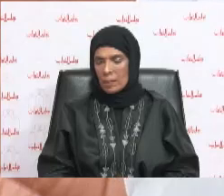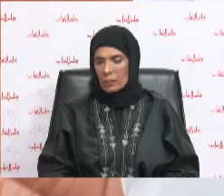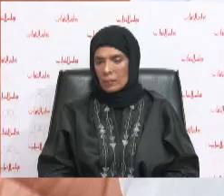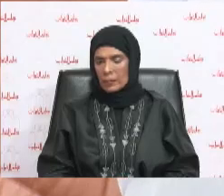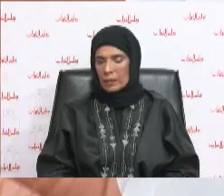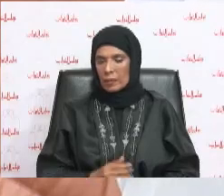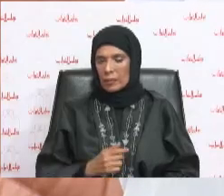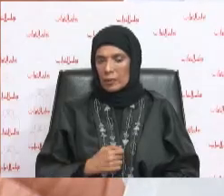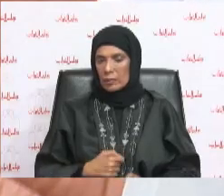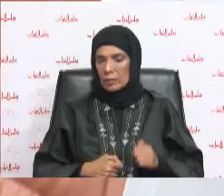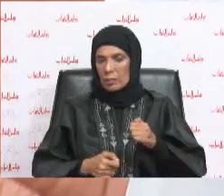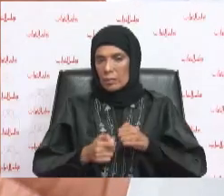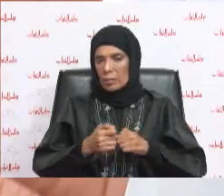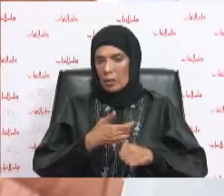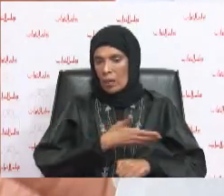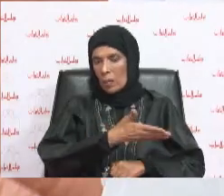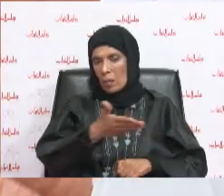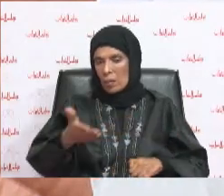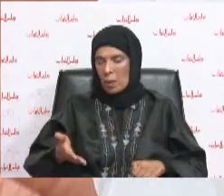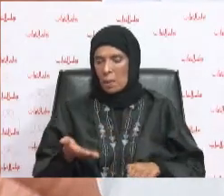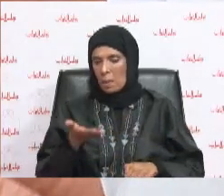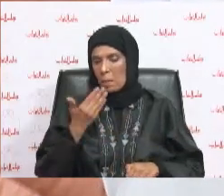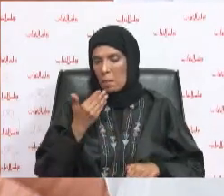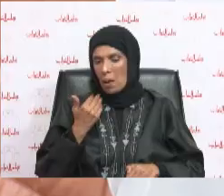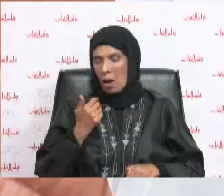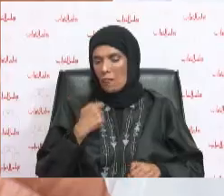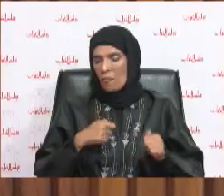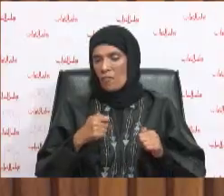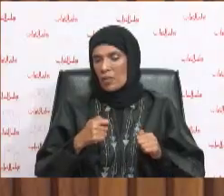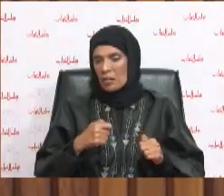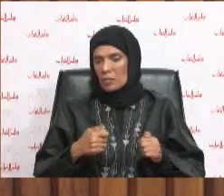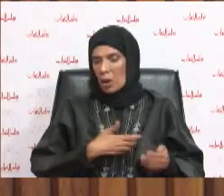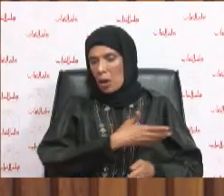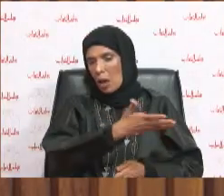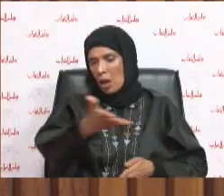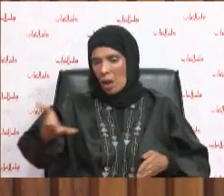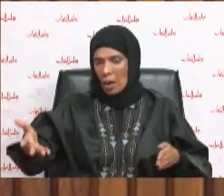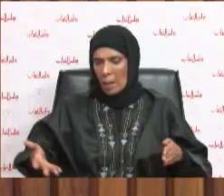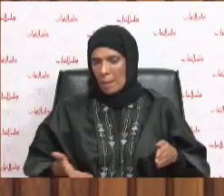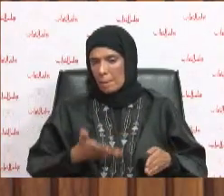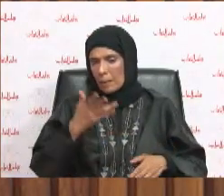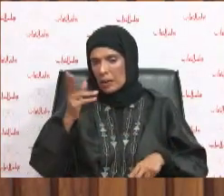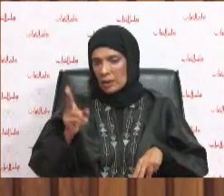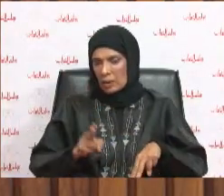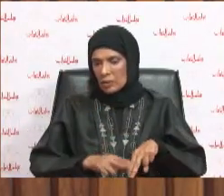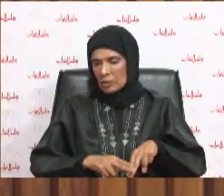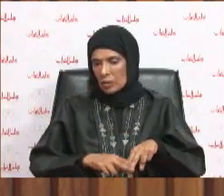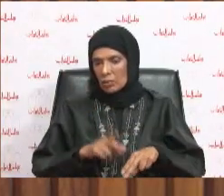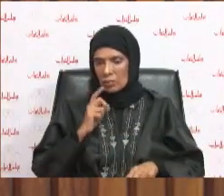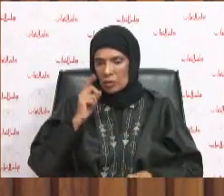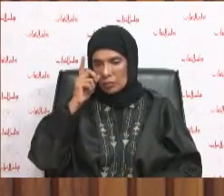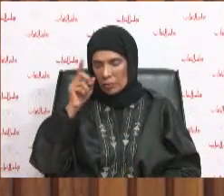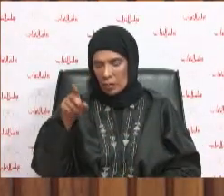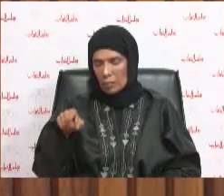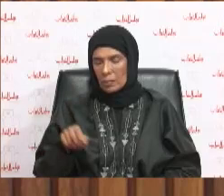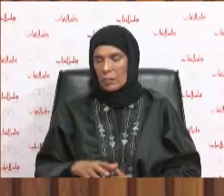الصيادين الآسيويين ما يستعملون الشبك الإسرائيلي هذه اللي هو ممنوع في البحرين. الوقت الله يخليك بس.